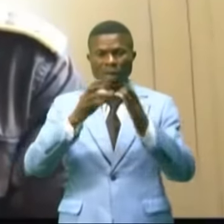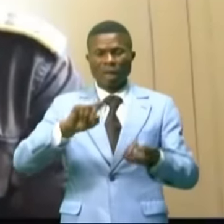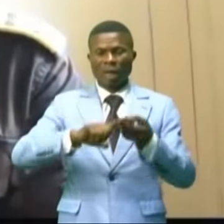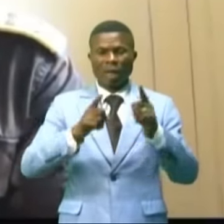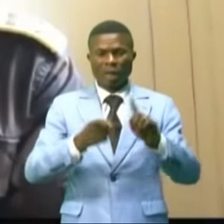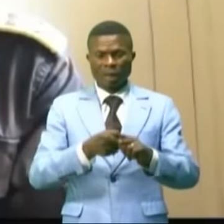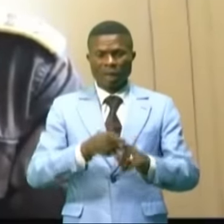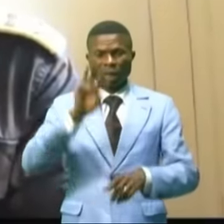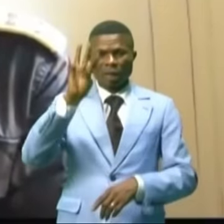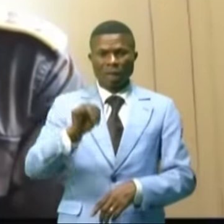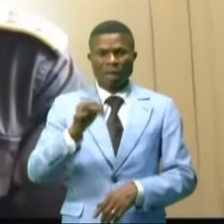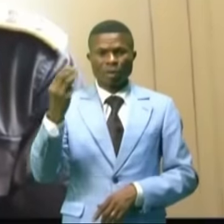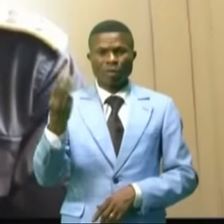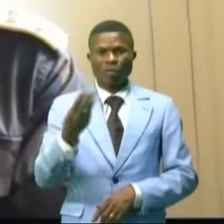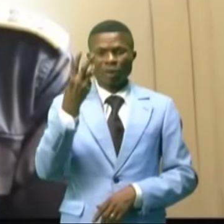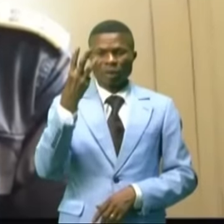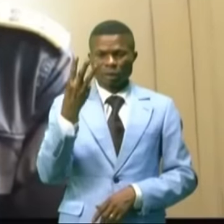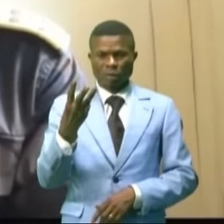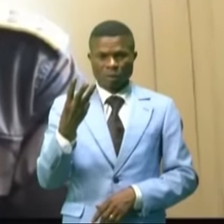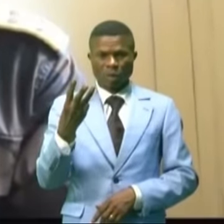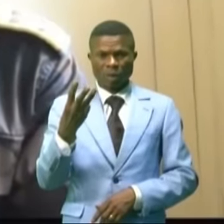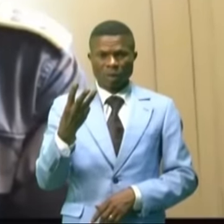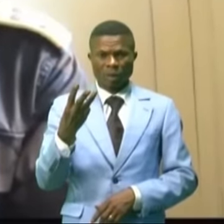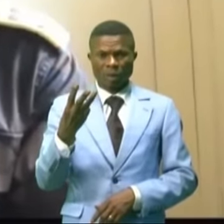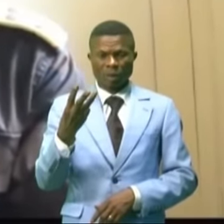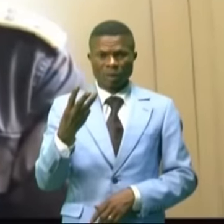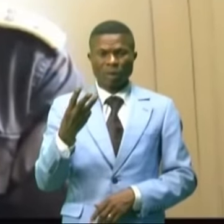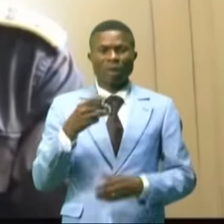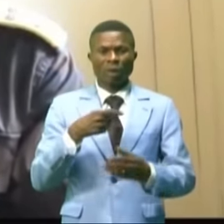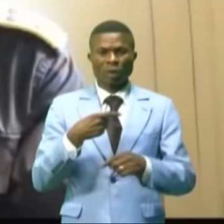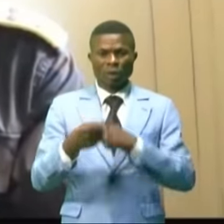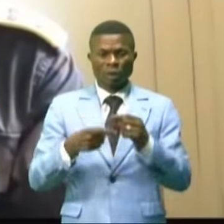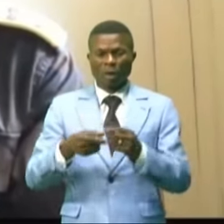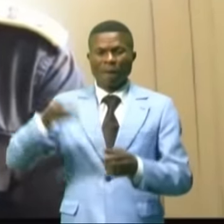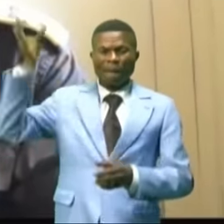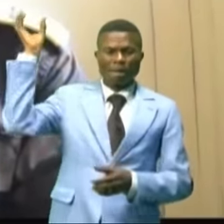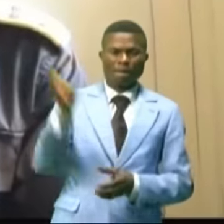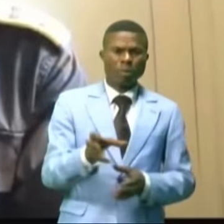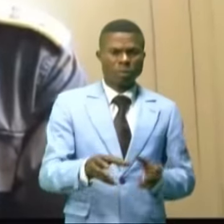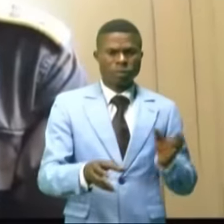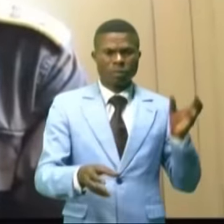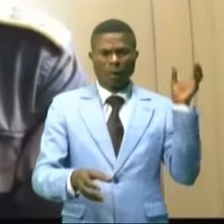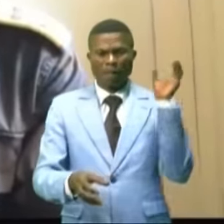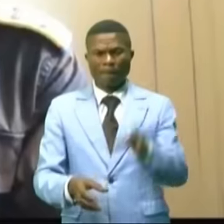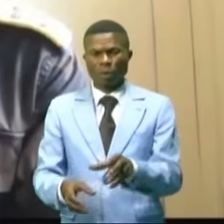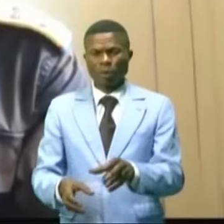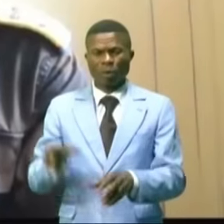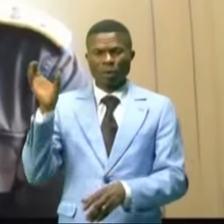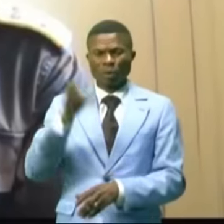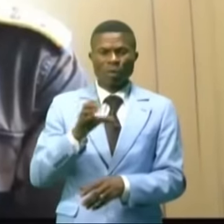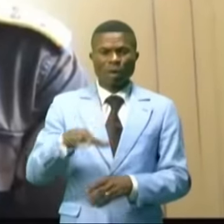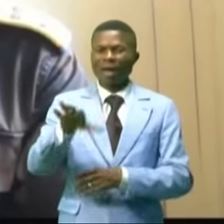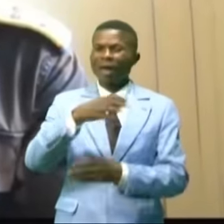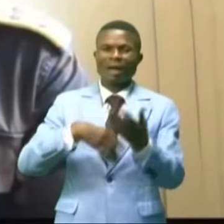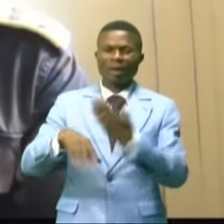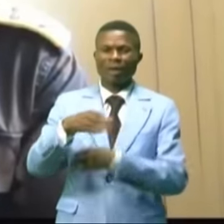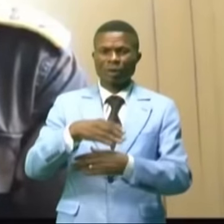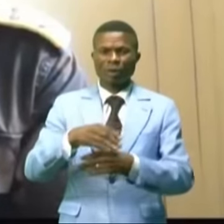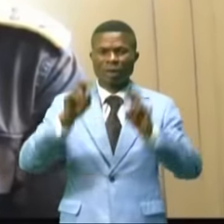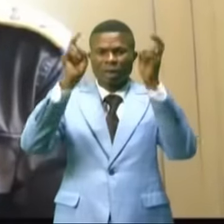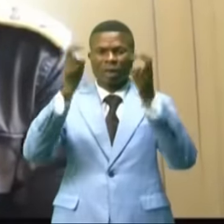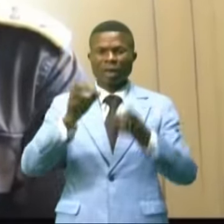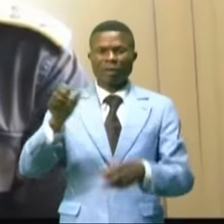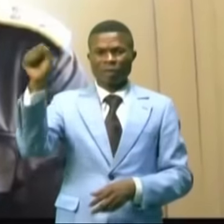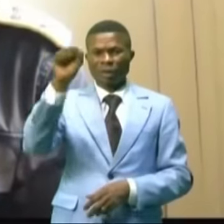du M23 se sont mis à bombarder à l'aveuglette la cité de